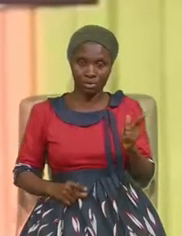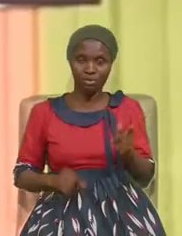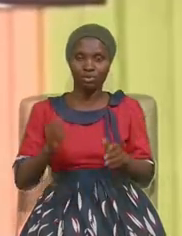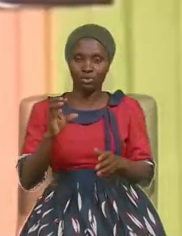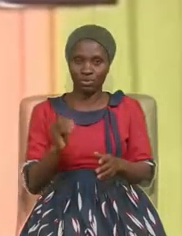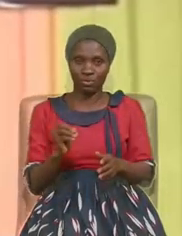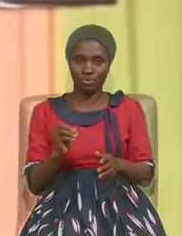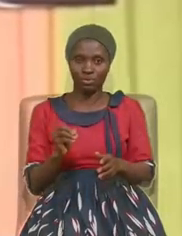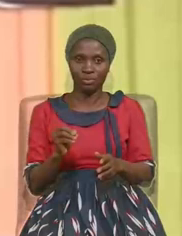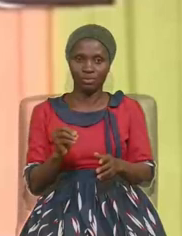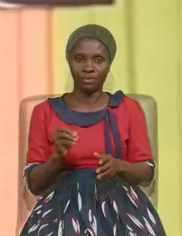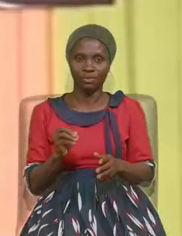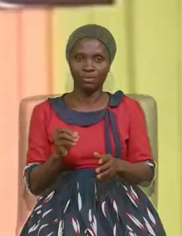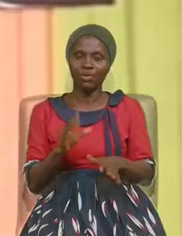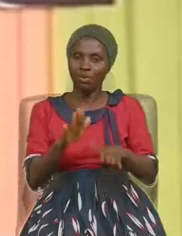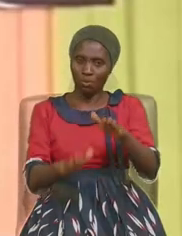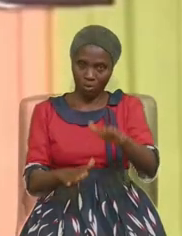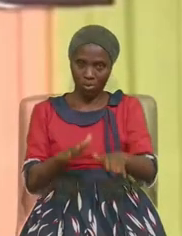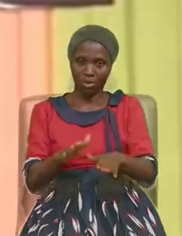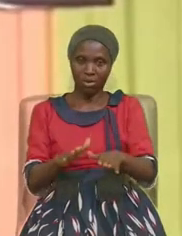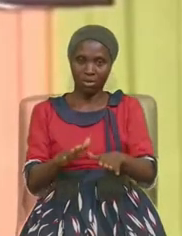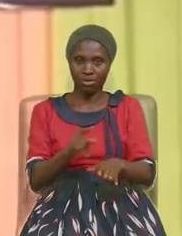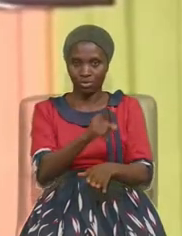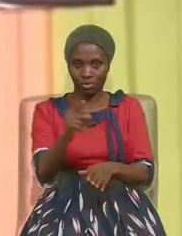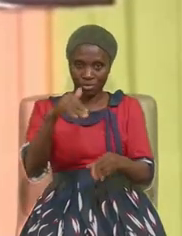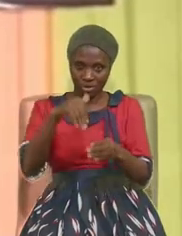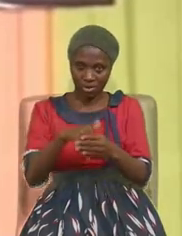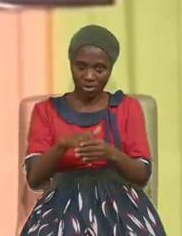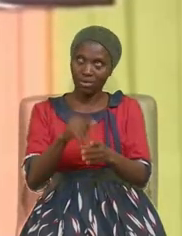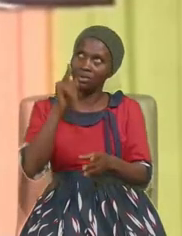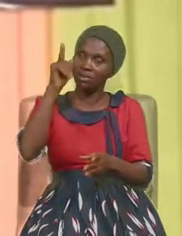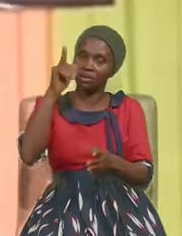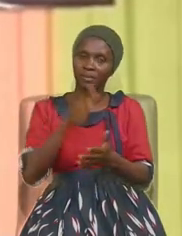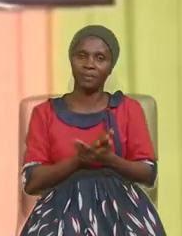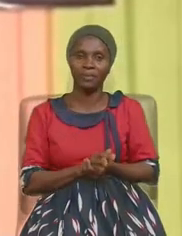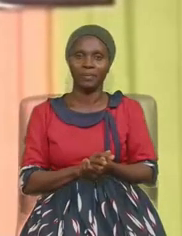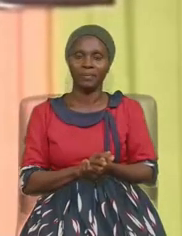il dit, marchez en lui.